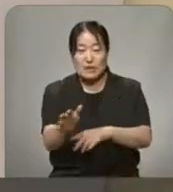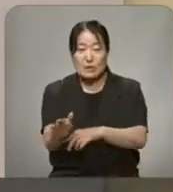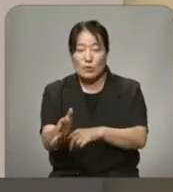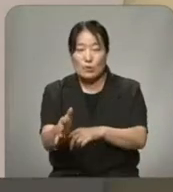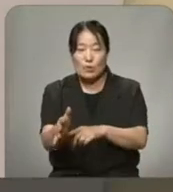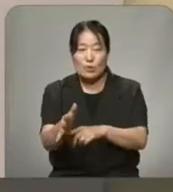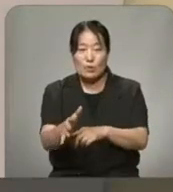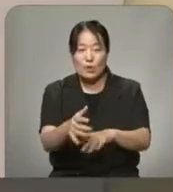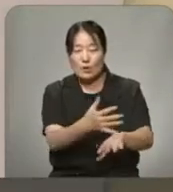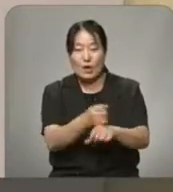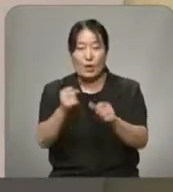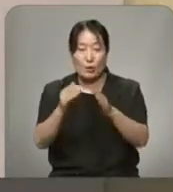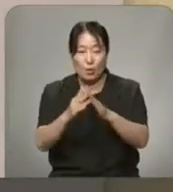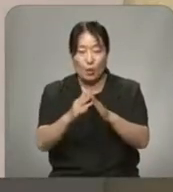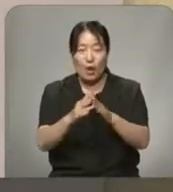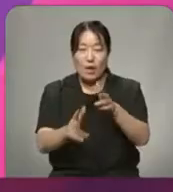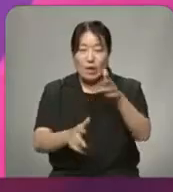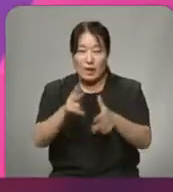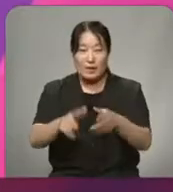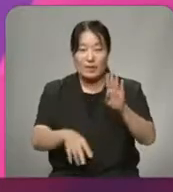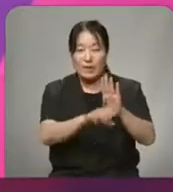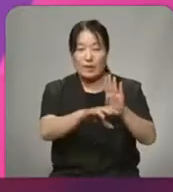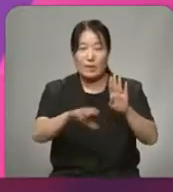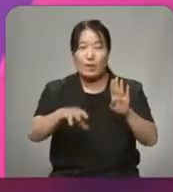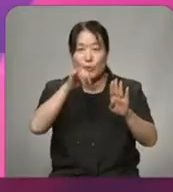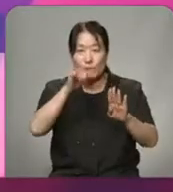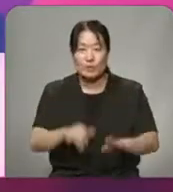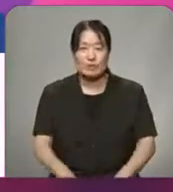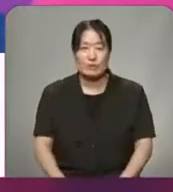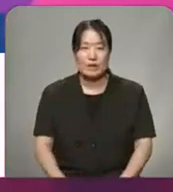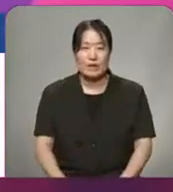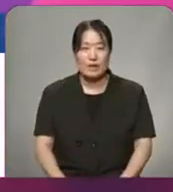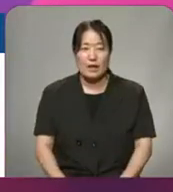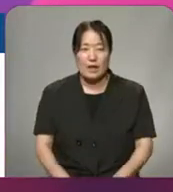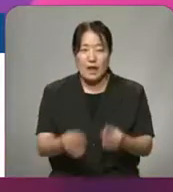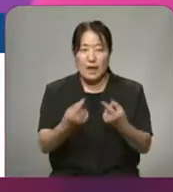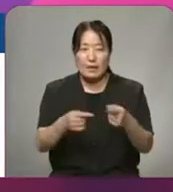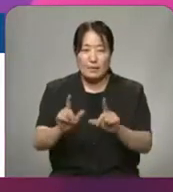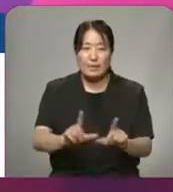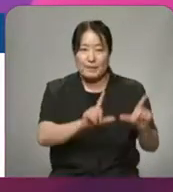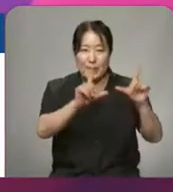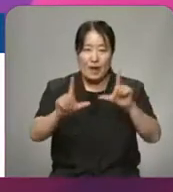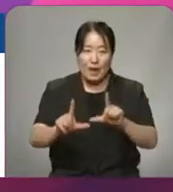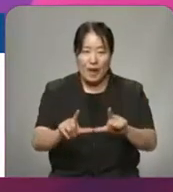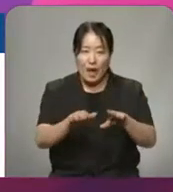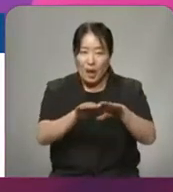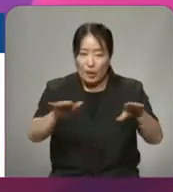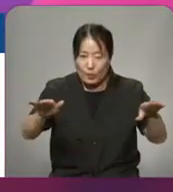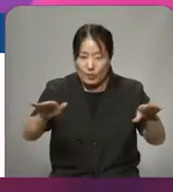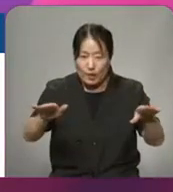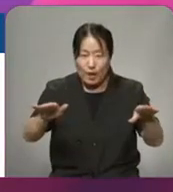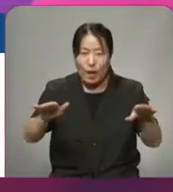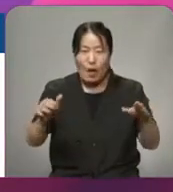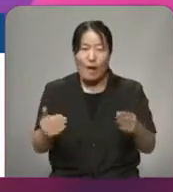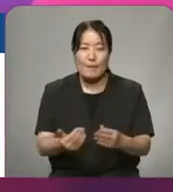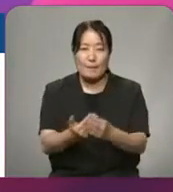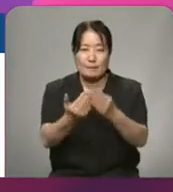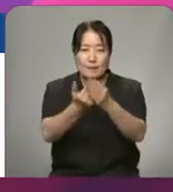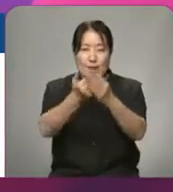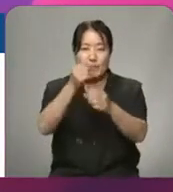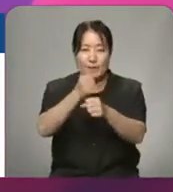사업소도 포함됐습니다. 상생과 균형의 조화를 이루고 새로운 비전인 미래산업 글로벌 도시를 조성해